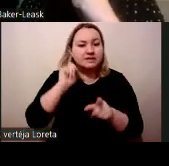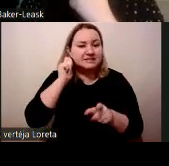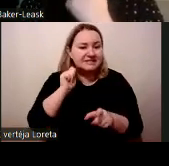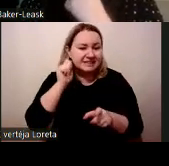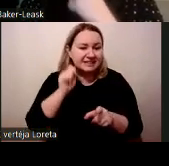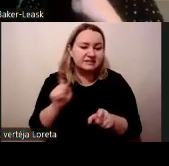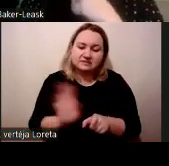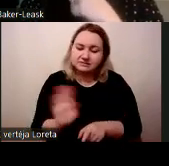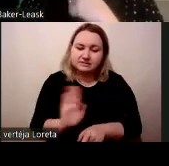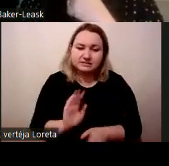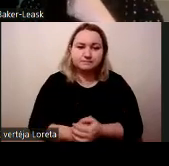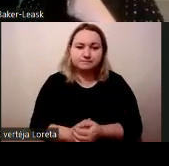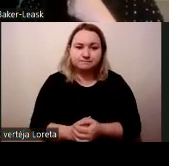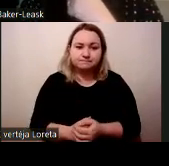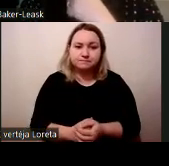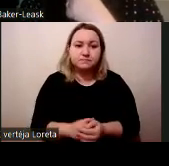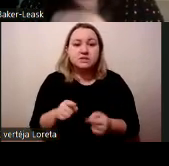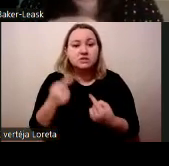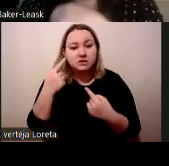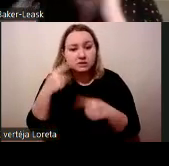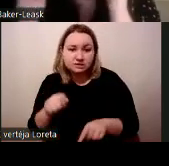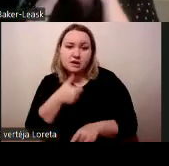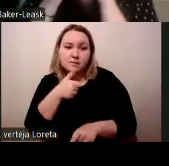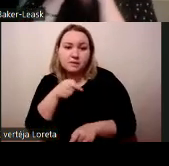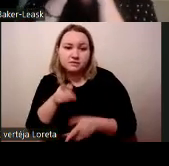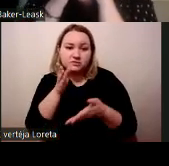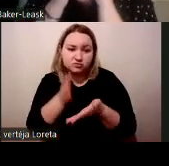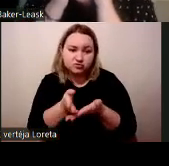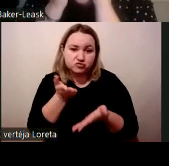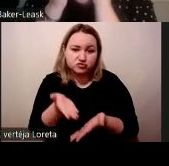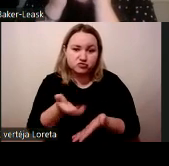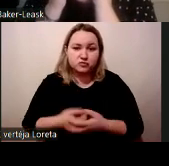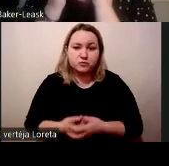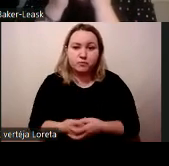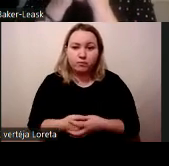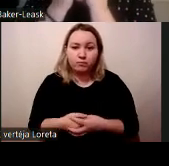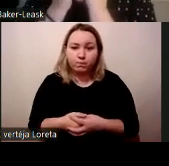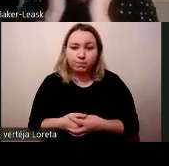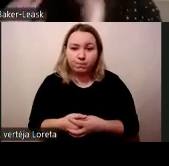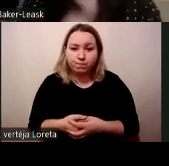Čia yra dar vienas pavyzdys. Čia yra